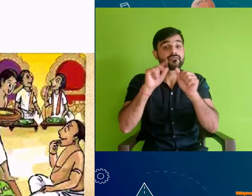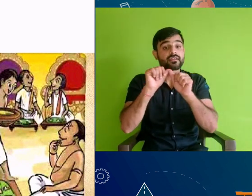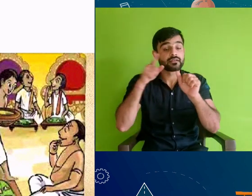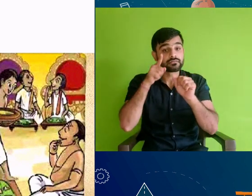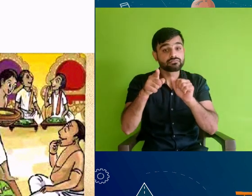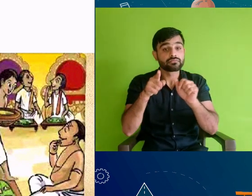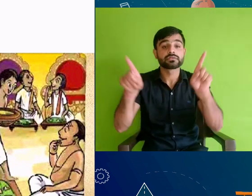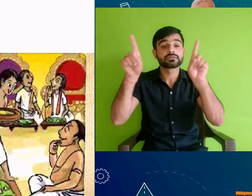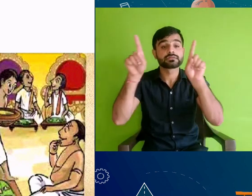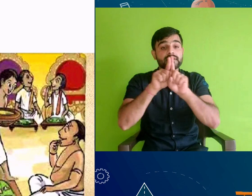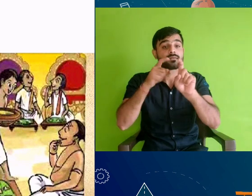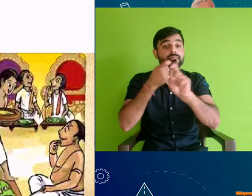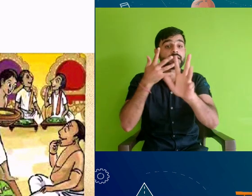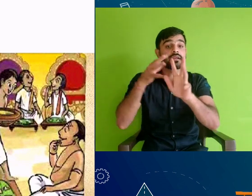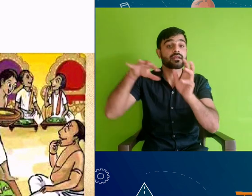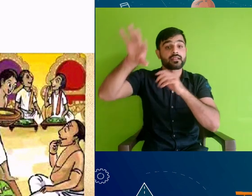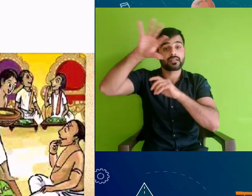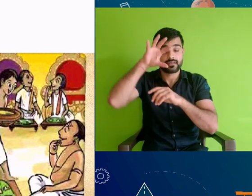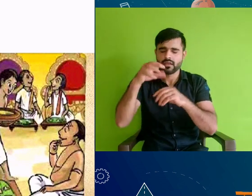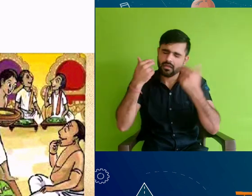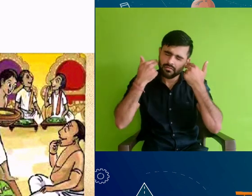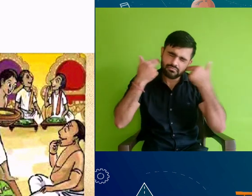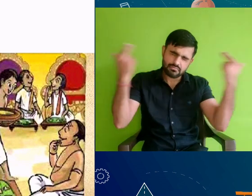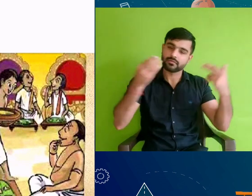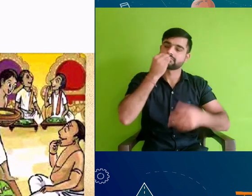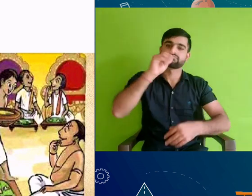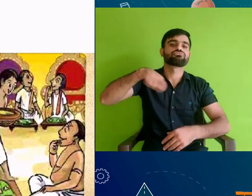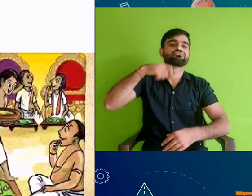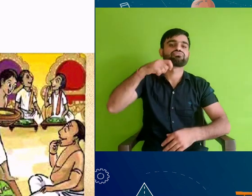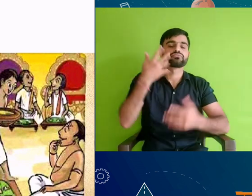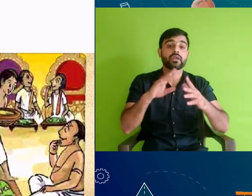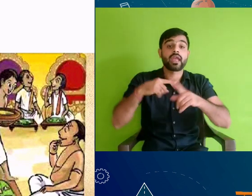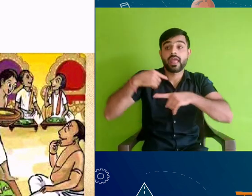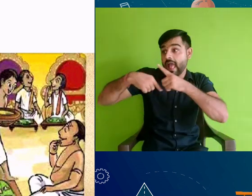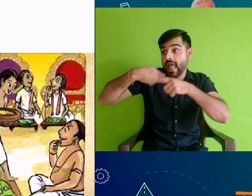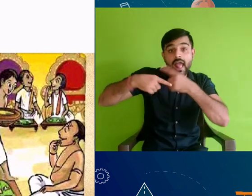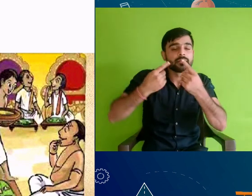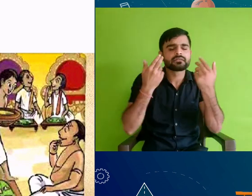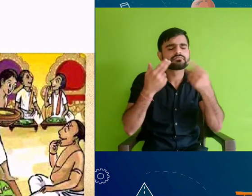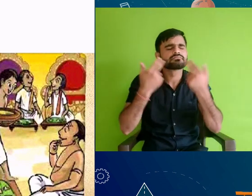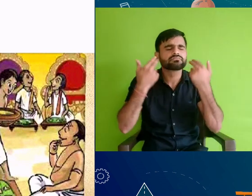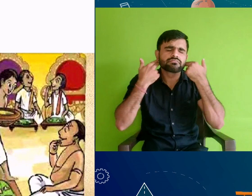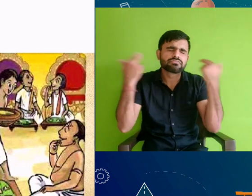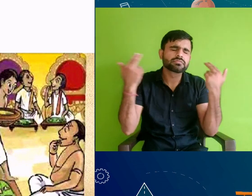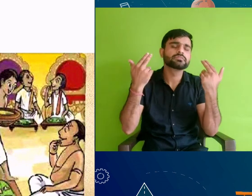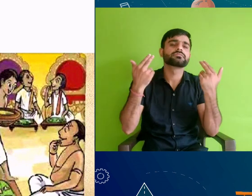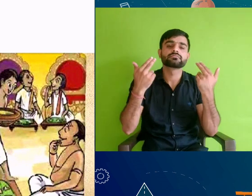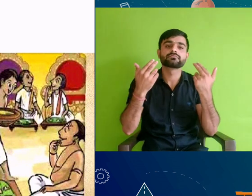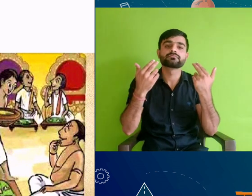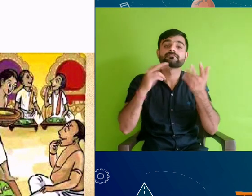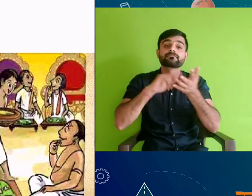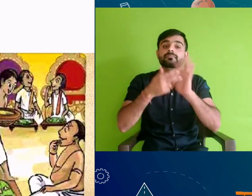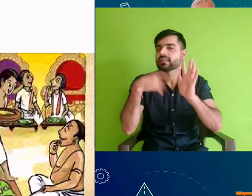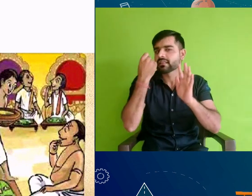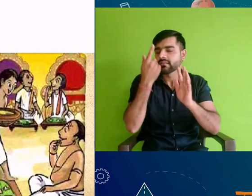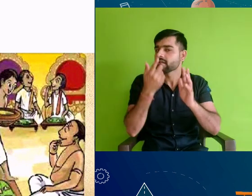की एक बहुत ही फेमस डिश बन गई, ट्रेडिशनल डिश बन गई. ट्रेडिशनल डिश से हम क्या समझते हैं कि जब भी